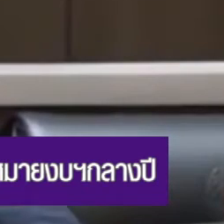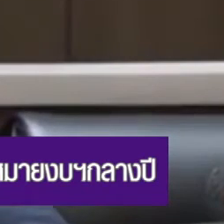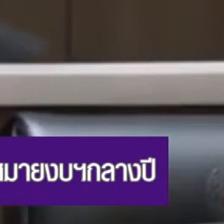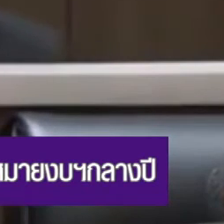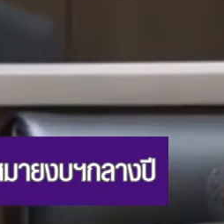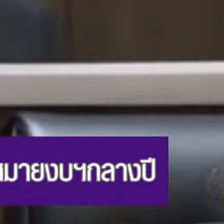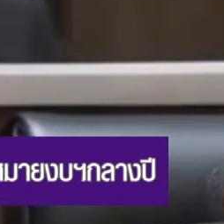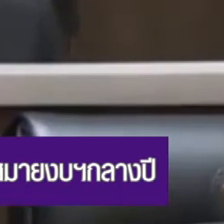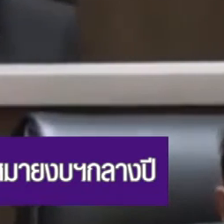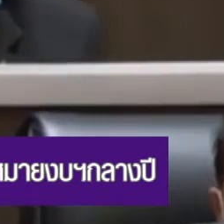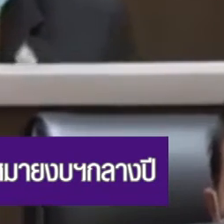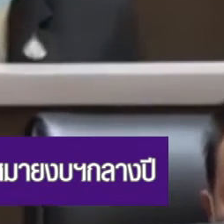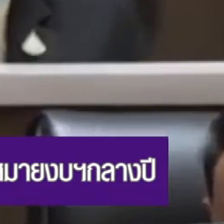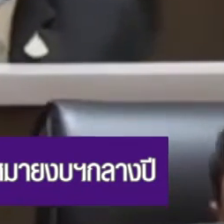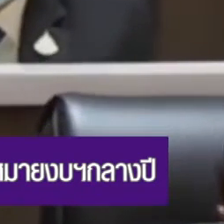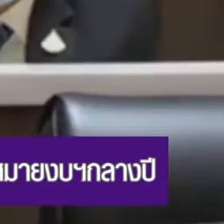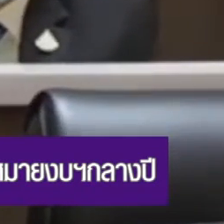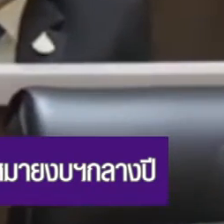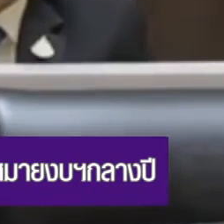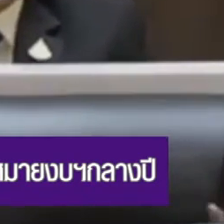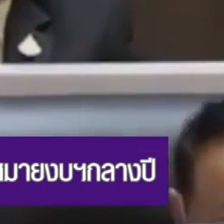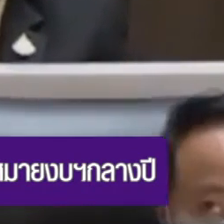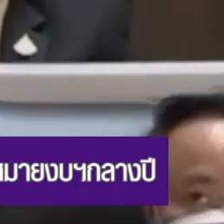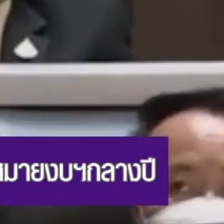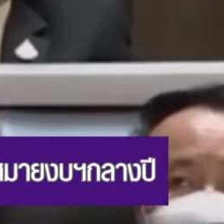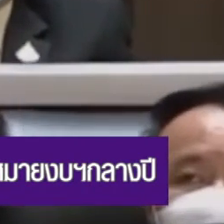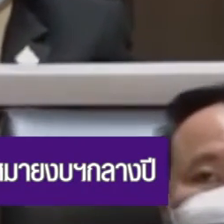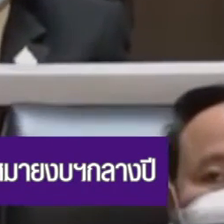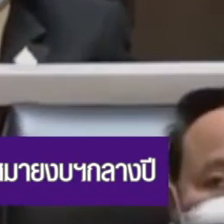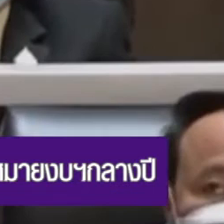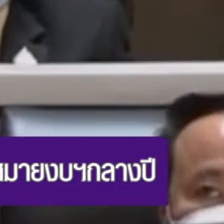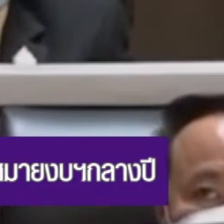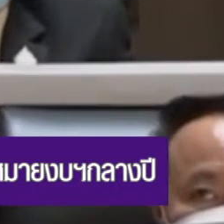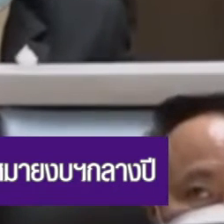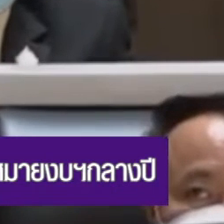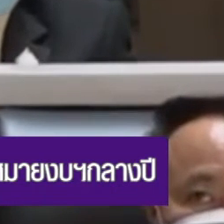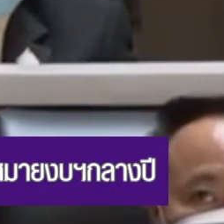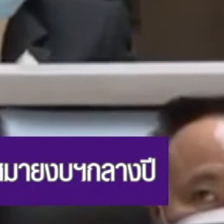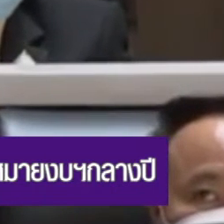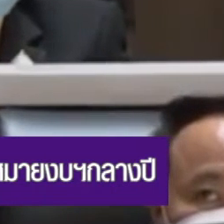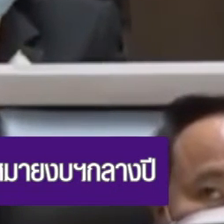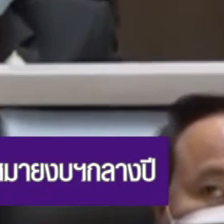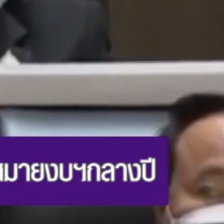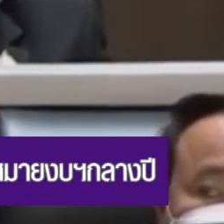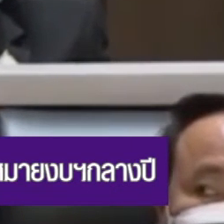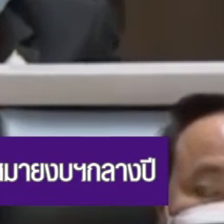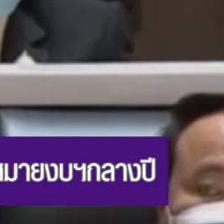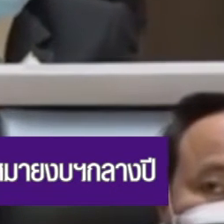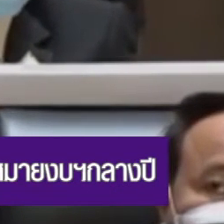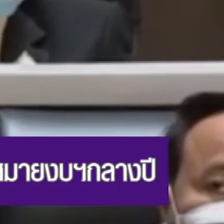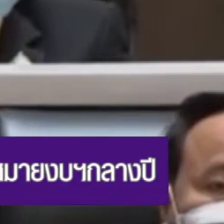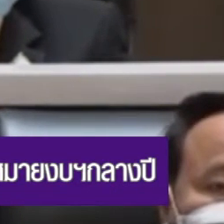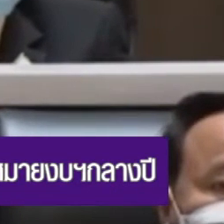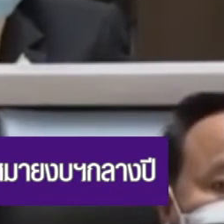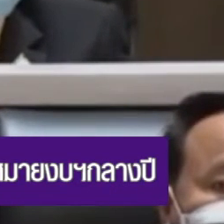ว่าพรก.ไม่มีความจำเป็นเร่งด่วนและการติดโควิดที่ระบาดตั้งแต่ต้นปี 63 ไม่มีทางยุติลงภายในปีนี้